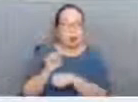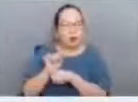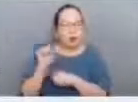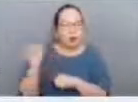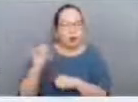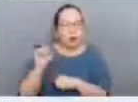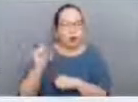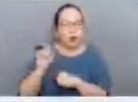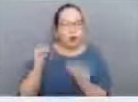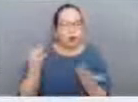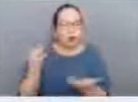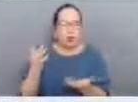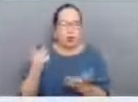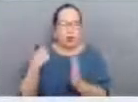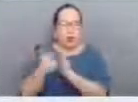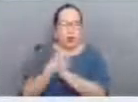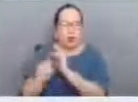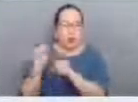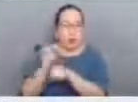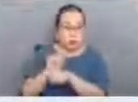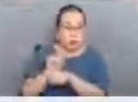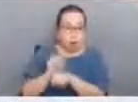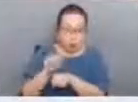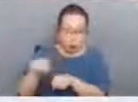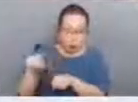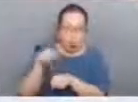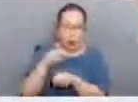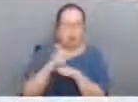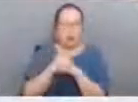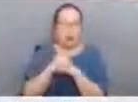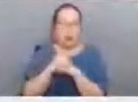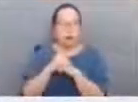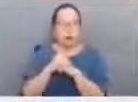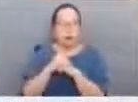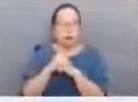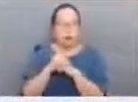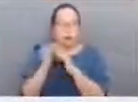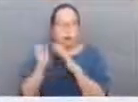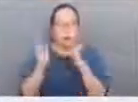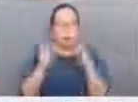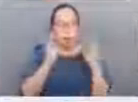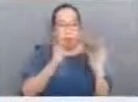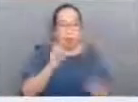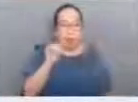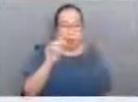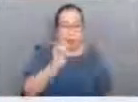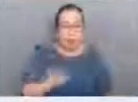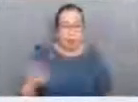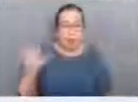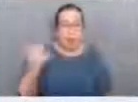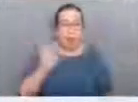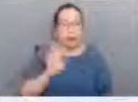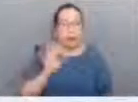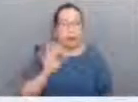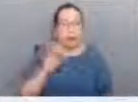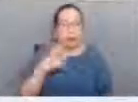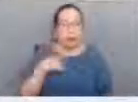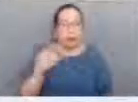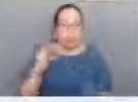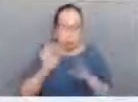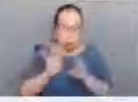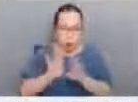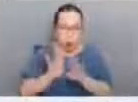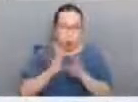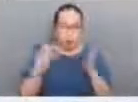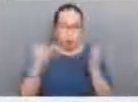lugar, tumatanggap na rin po. For example, yung pong sa Cuba, no? Yung pong mga Guantanamo Bay natin, meron